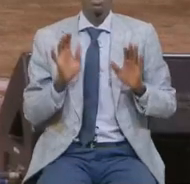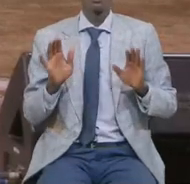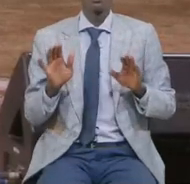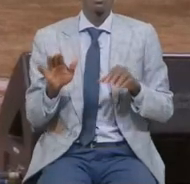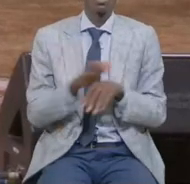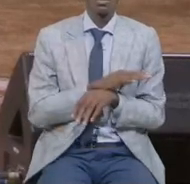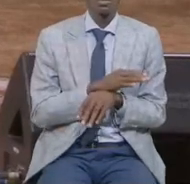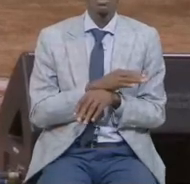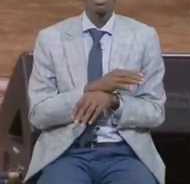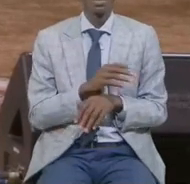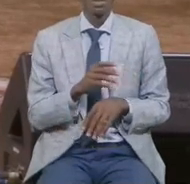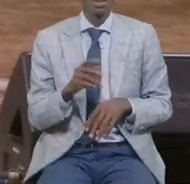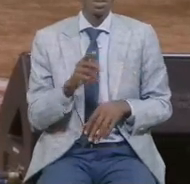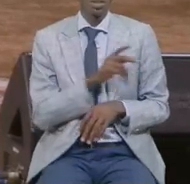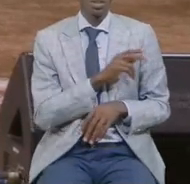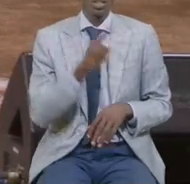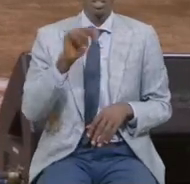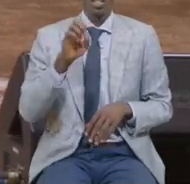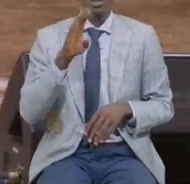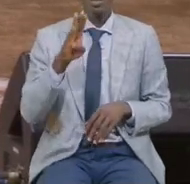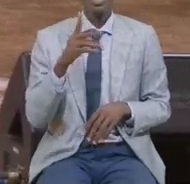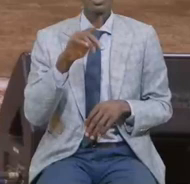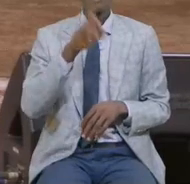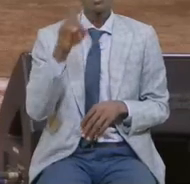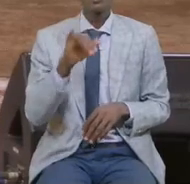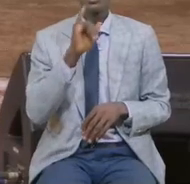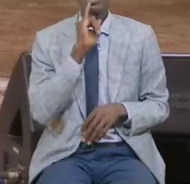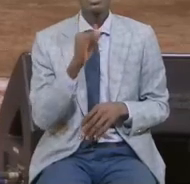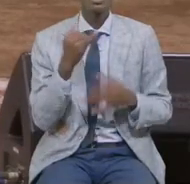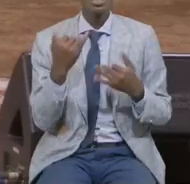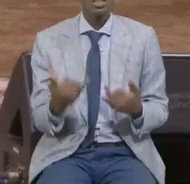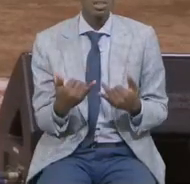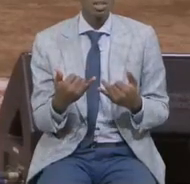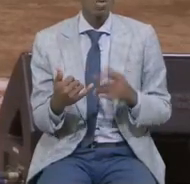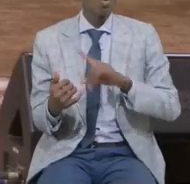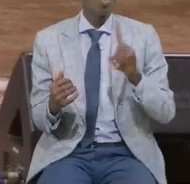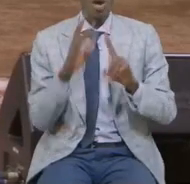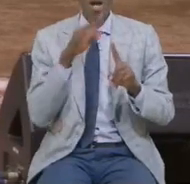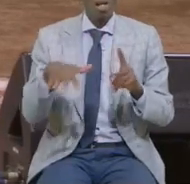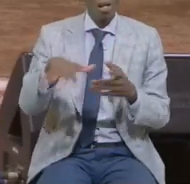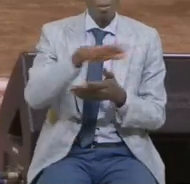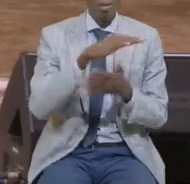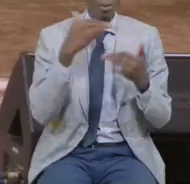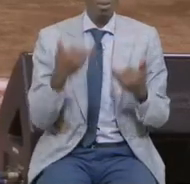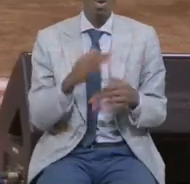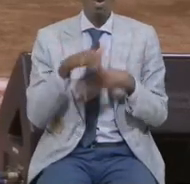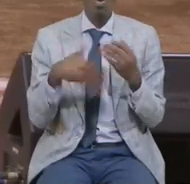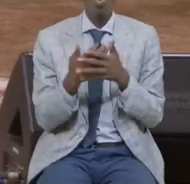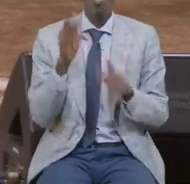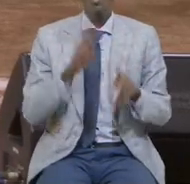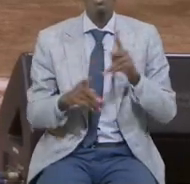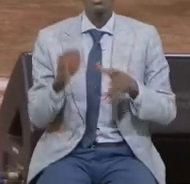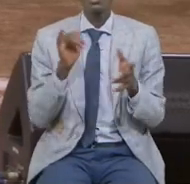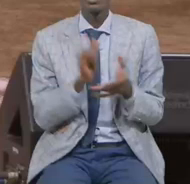devant Nebuchadnezzar, la question est que, où sont aujourd'hui? Où sont-ils aujourd'hui? Les gens qui ont changé leur